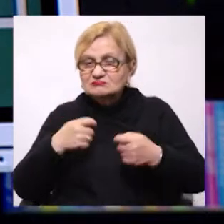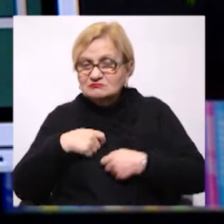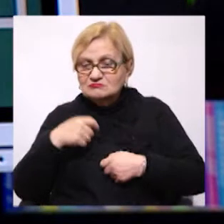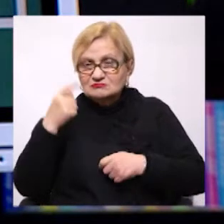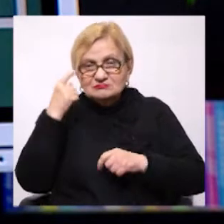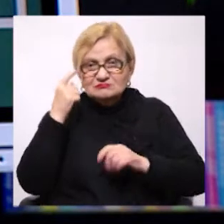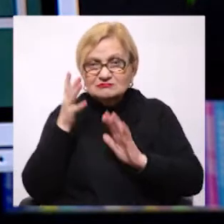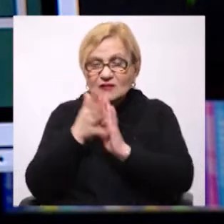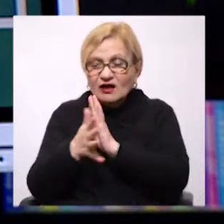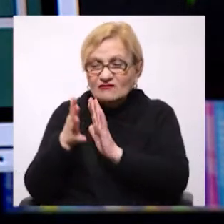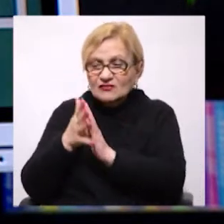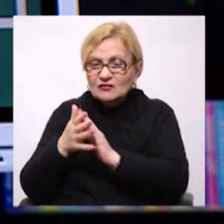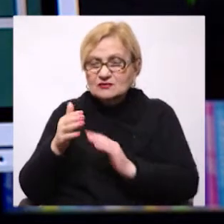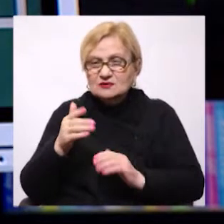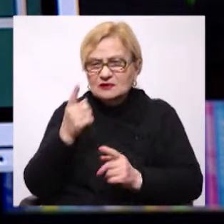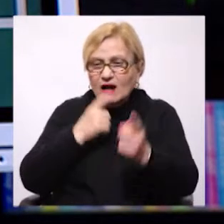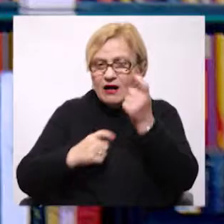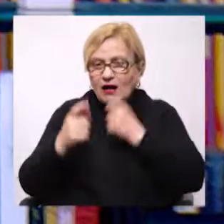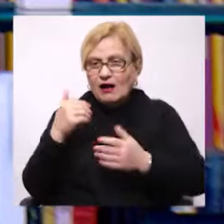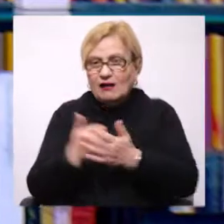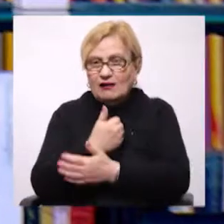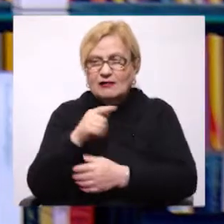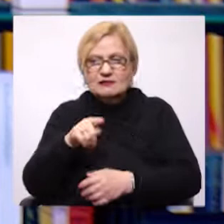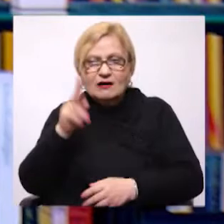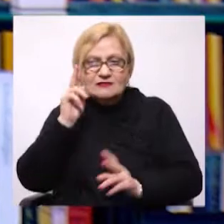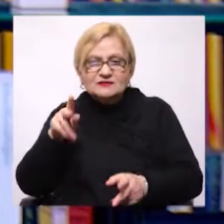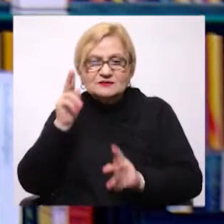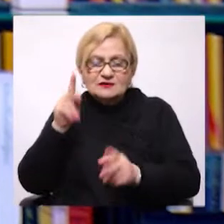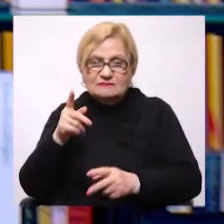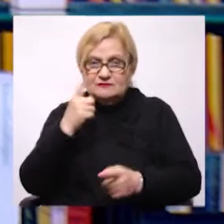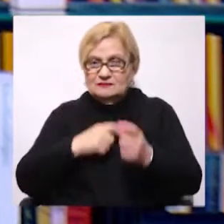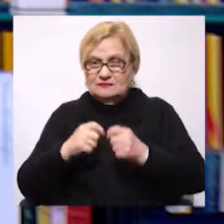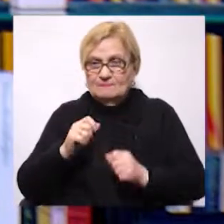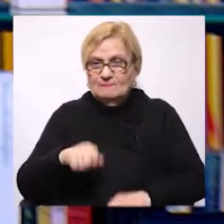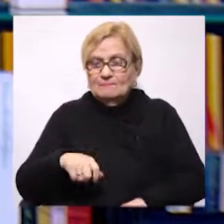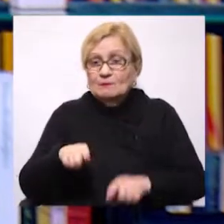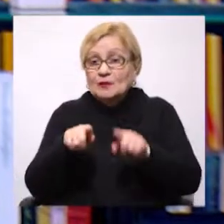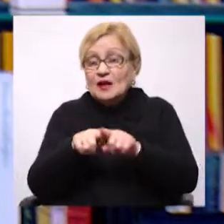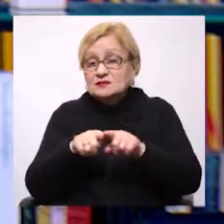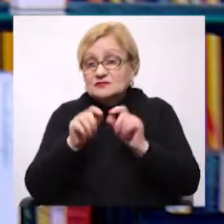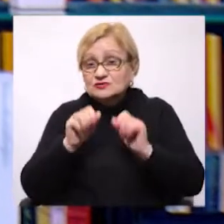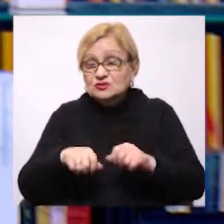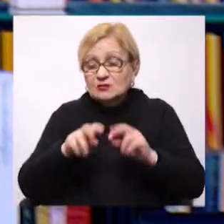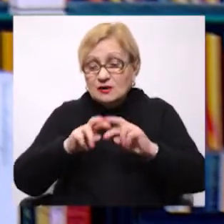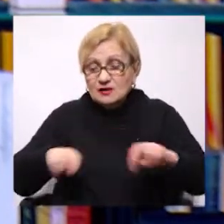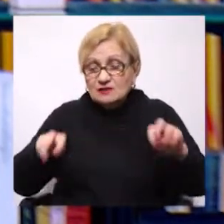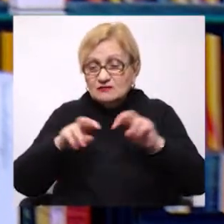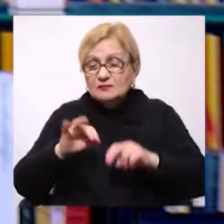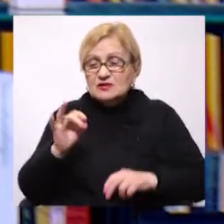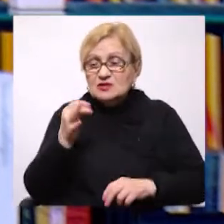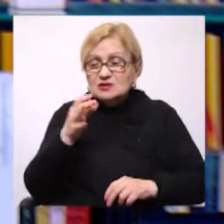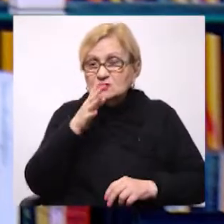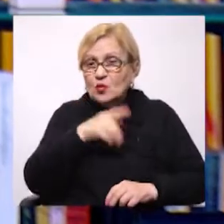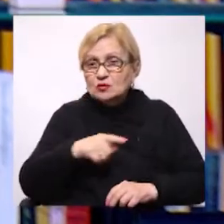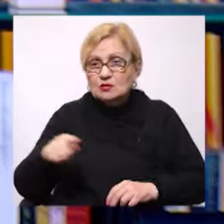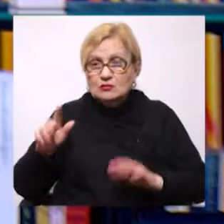და გავაანალიზოთ ახალი ინფორმაცია. შენ ასევე ამ პროცესში იკვლევ ისტორიულ მოვლენებს